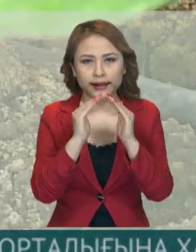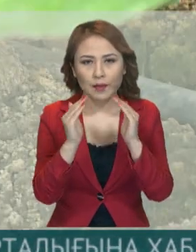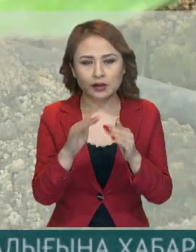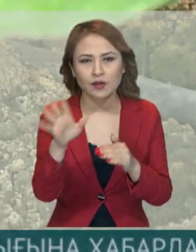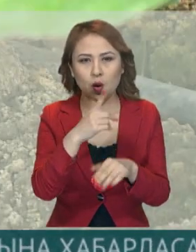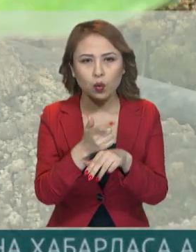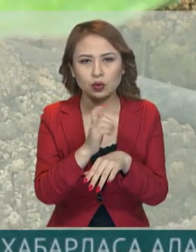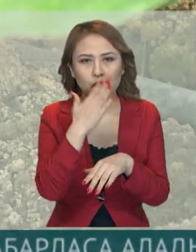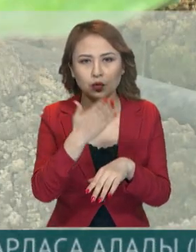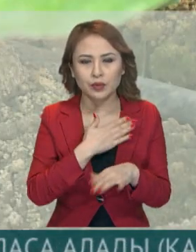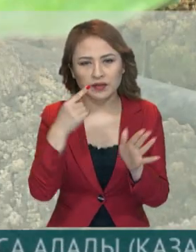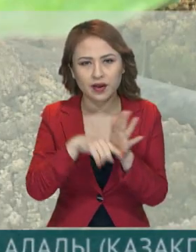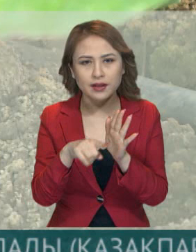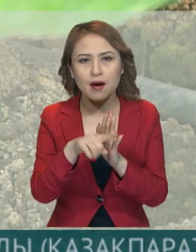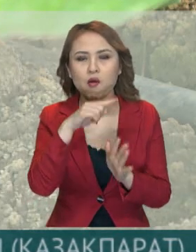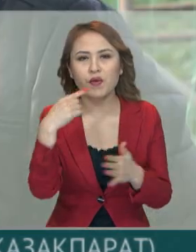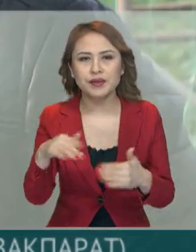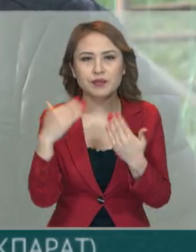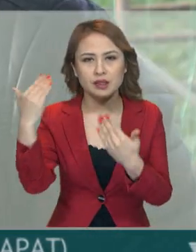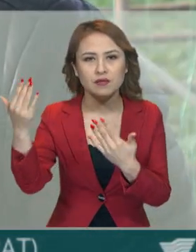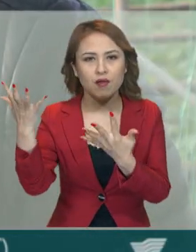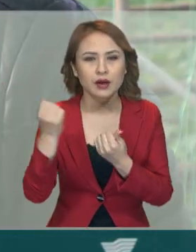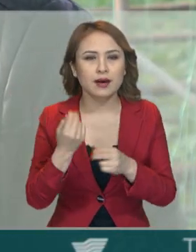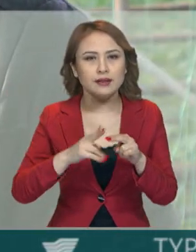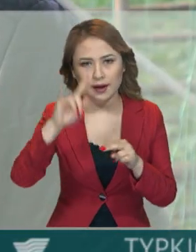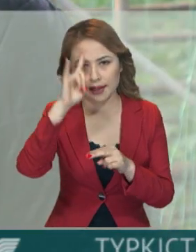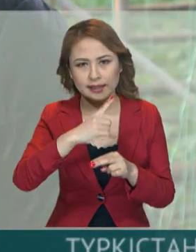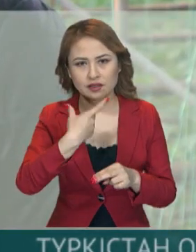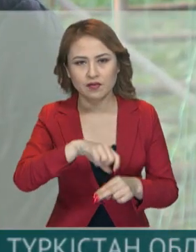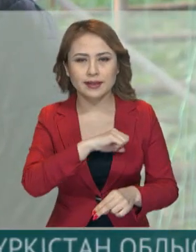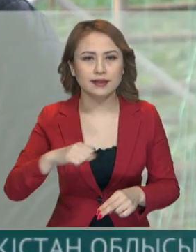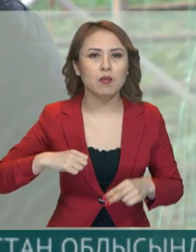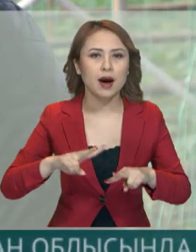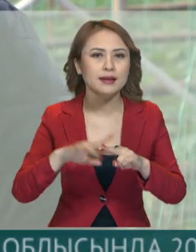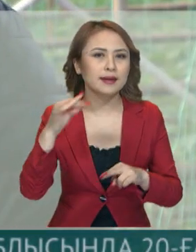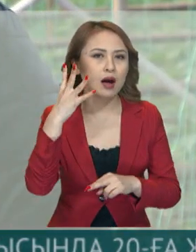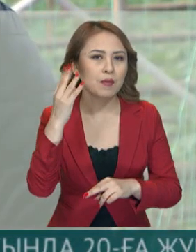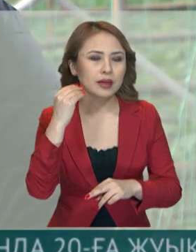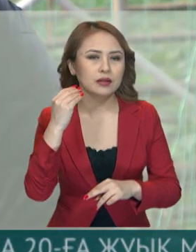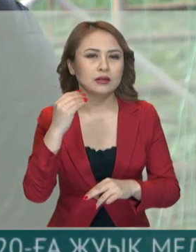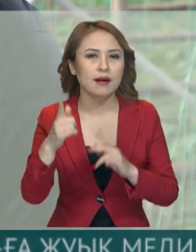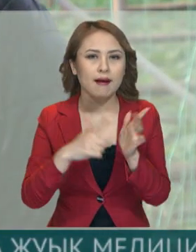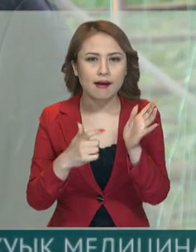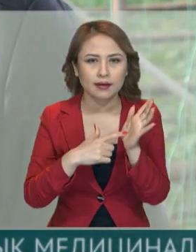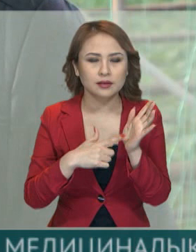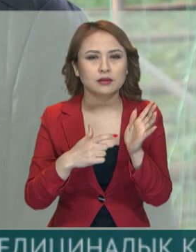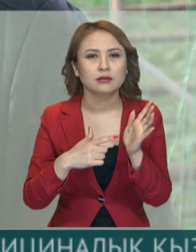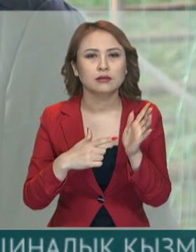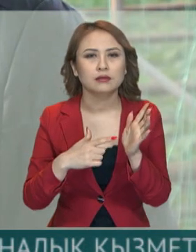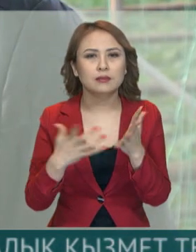жақсы көретін өсімдік. Ресей мемлекетімен осы Қазақстан өз Астана, Алматы, сол Қарағанды сол